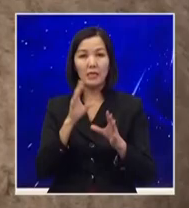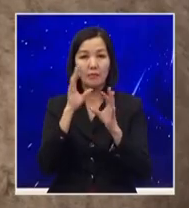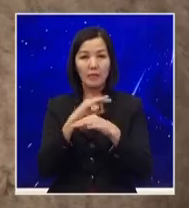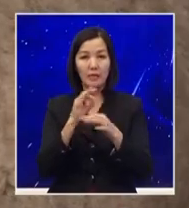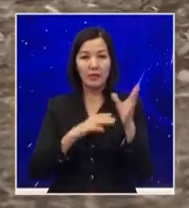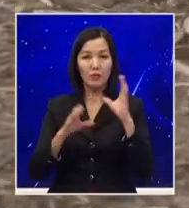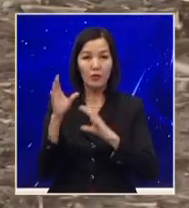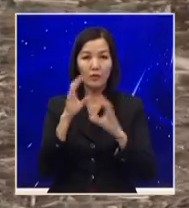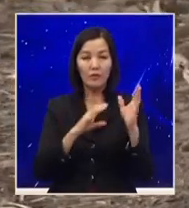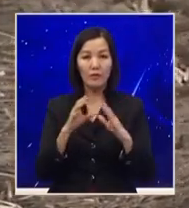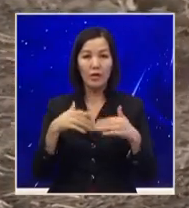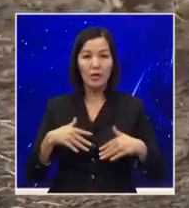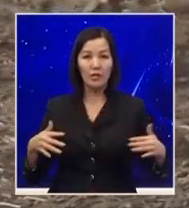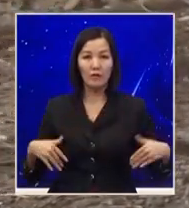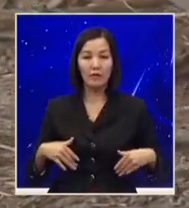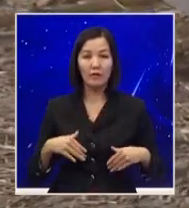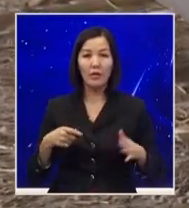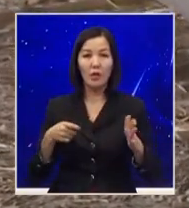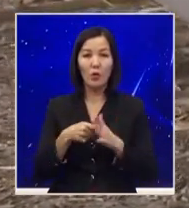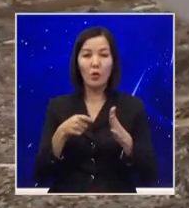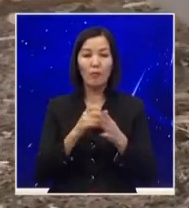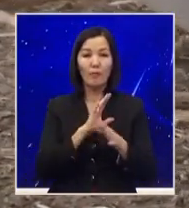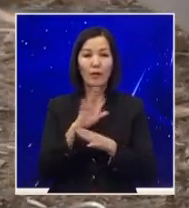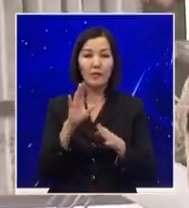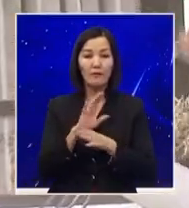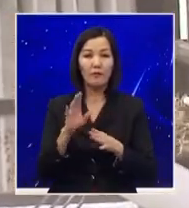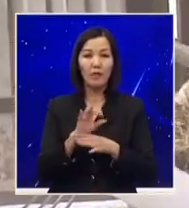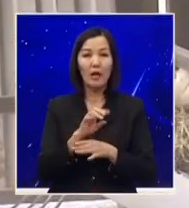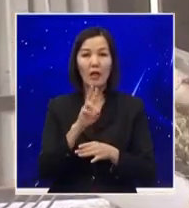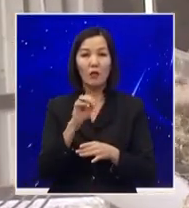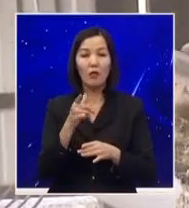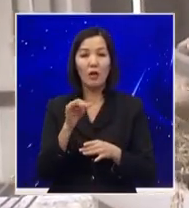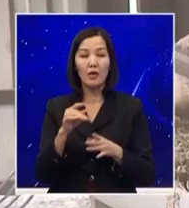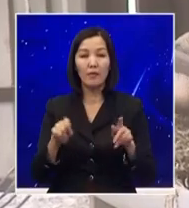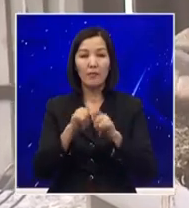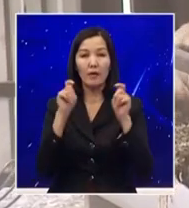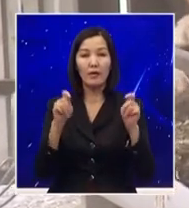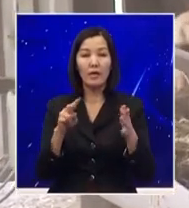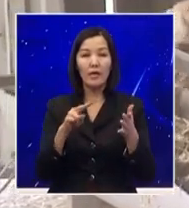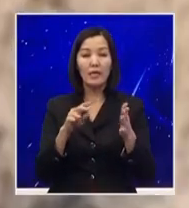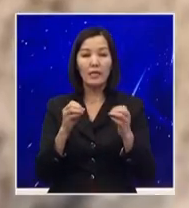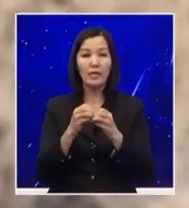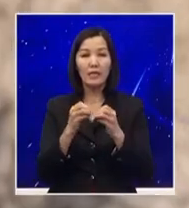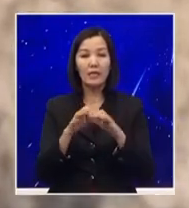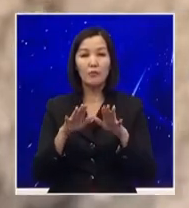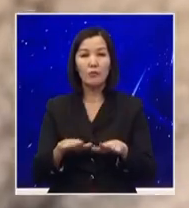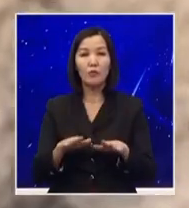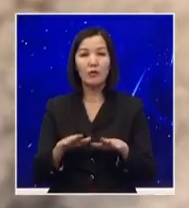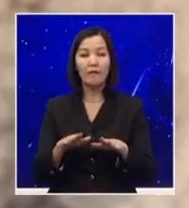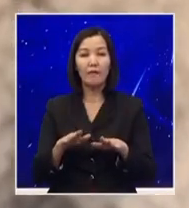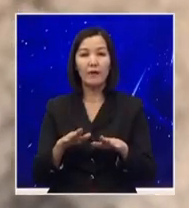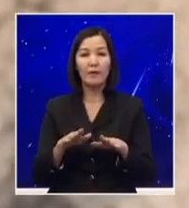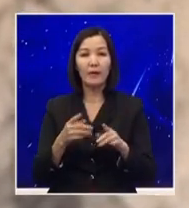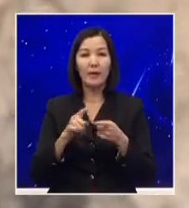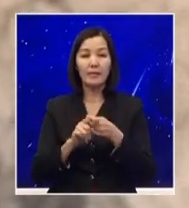научно-исследовательским институтом животноводства и кормопроизводства. Кроме этого, в Алаколь-Агро планируется открыть 10 пунктов осеменения. Тем самым крестьяне